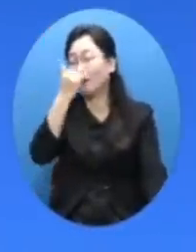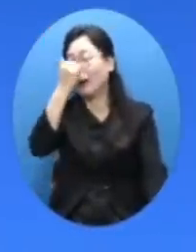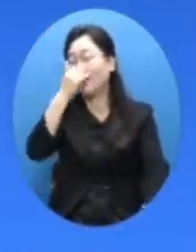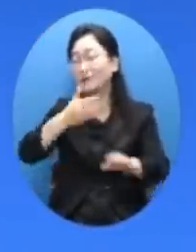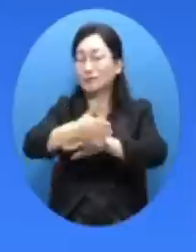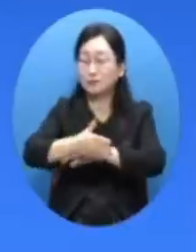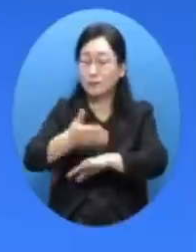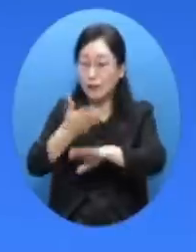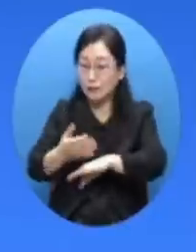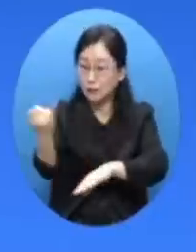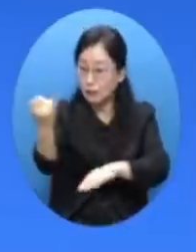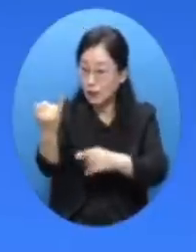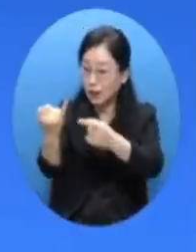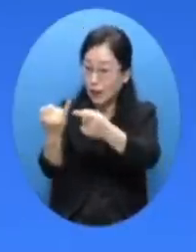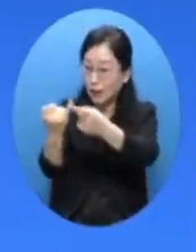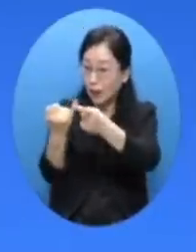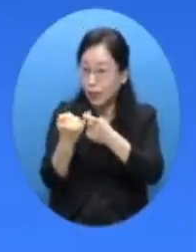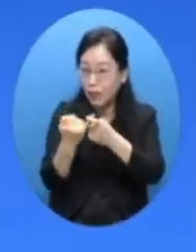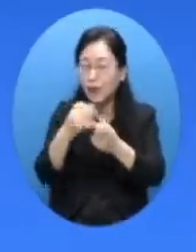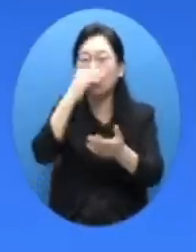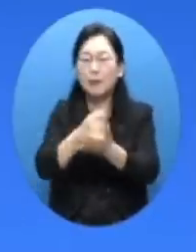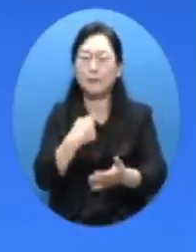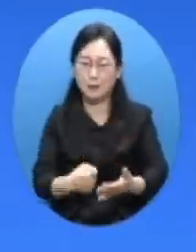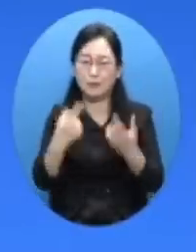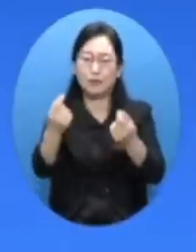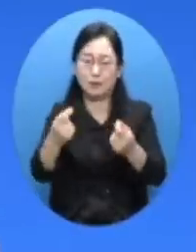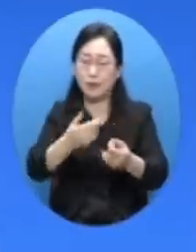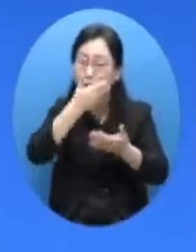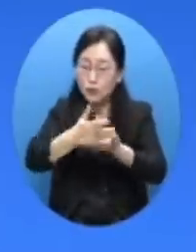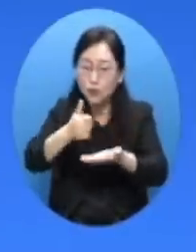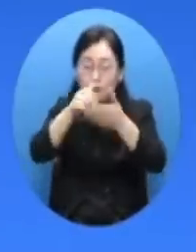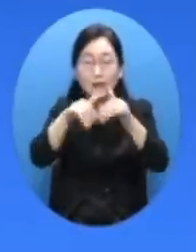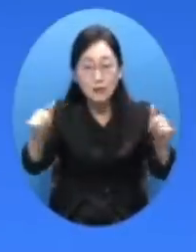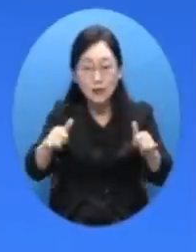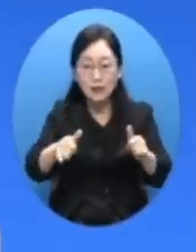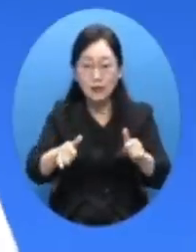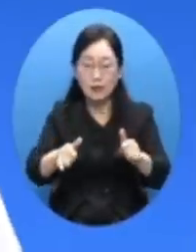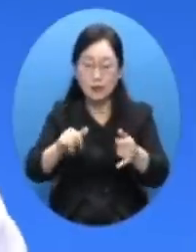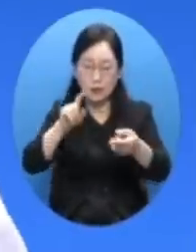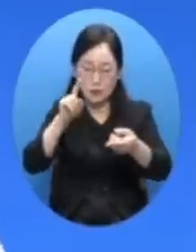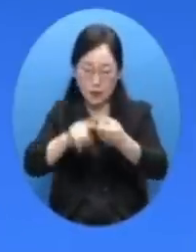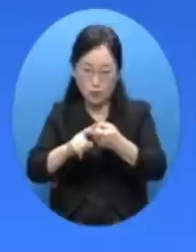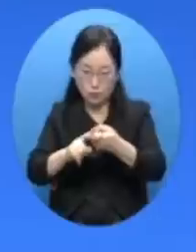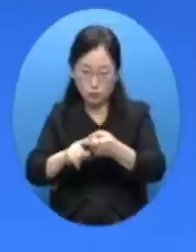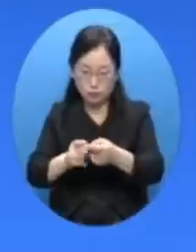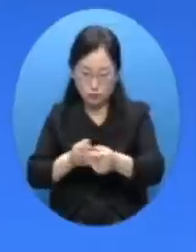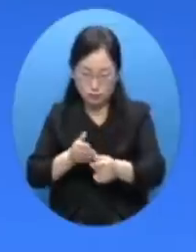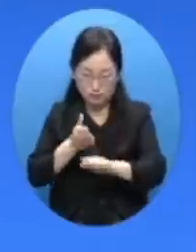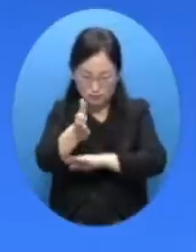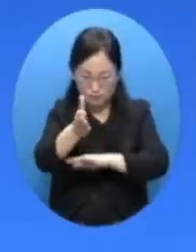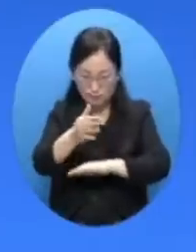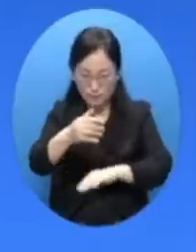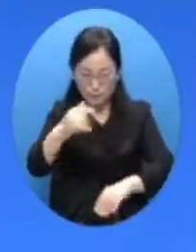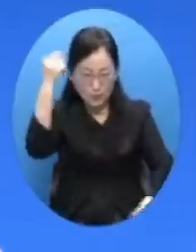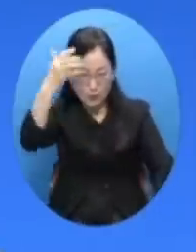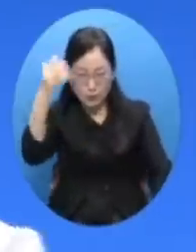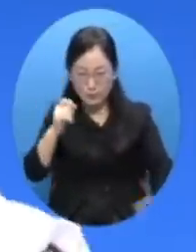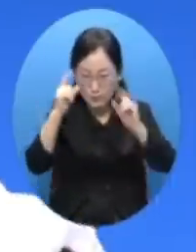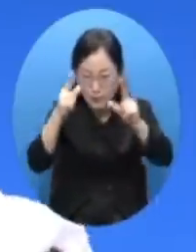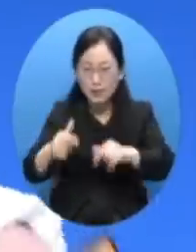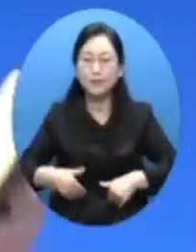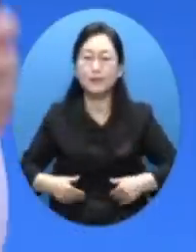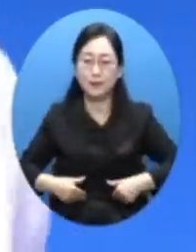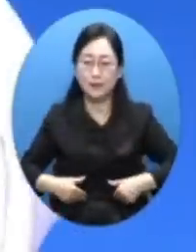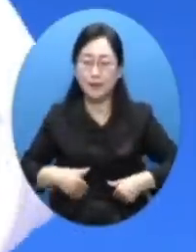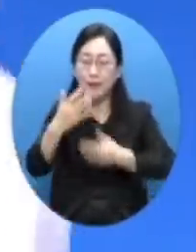큰 범죄라고 말했던 것입니다. 존귀한 자는 존귀한 일에 서 있어야 되는 것입니다. 영적으로 한장 긴장하고 깨어 있어야 되는 것입니다. 언제나 주의